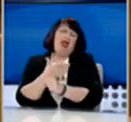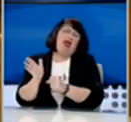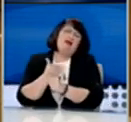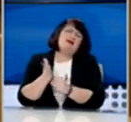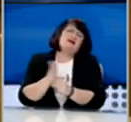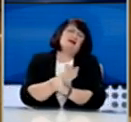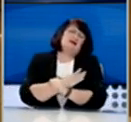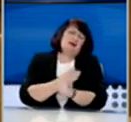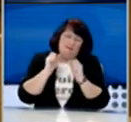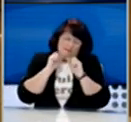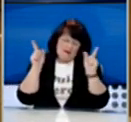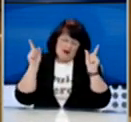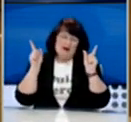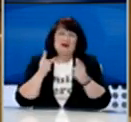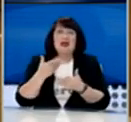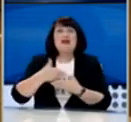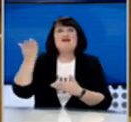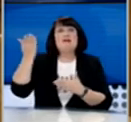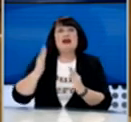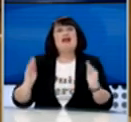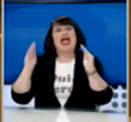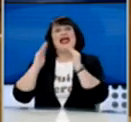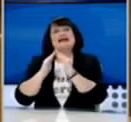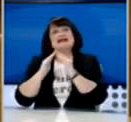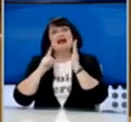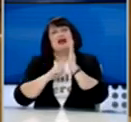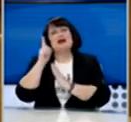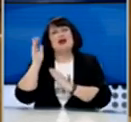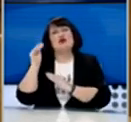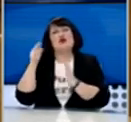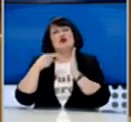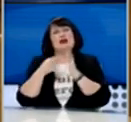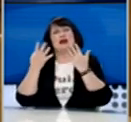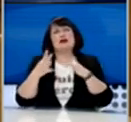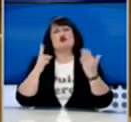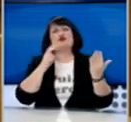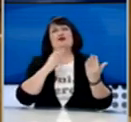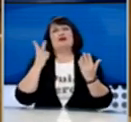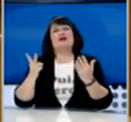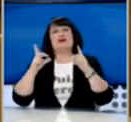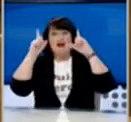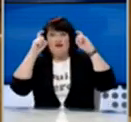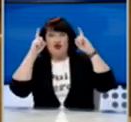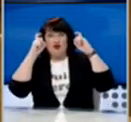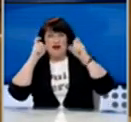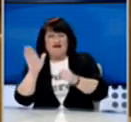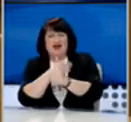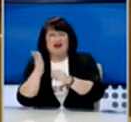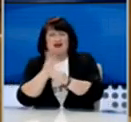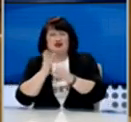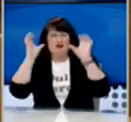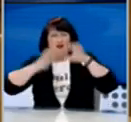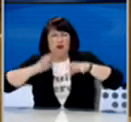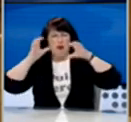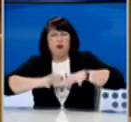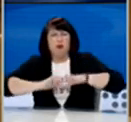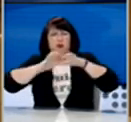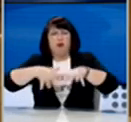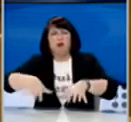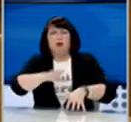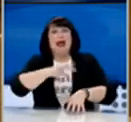καταστροφής πάλι στην εφημερίδα εστία 11 ιουλίου του 77 είχε δημοσιευτεί μια φωτογραφία απ την καταστροφική νεροποντή που είχε